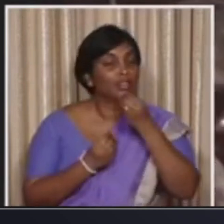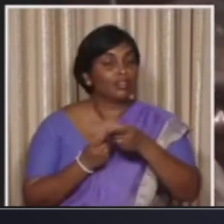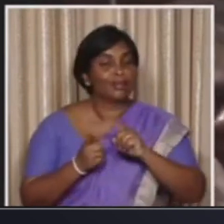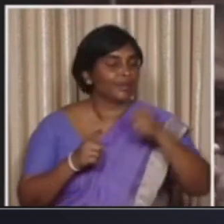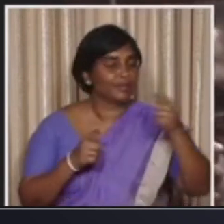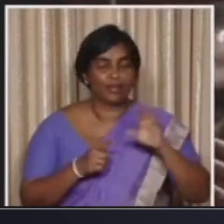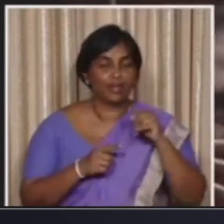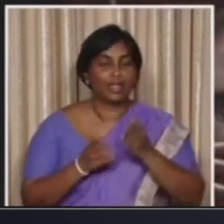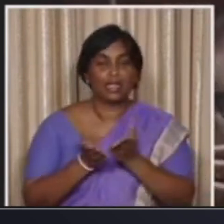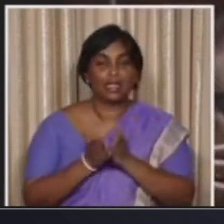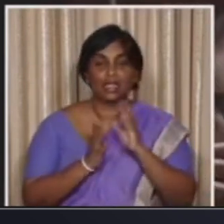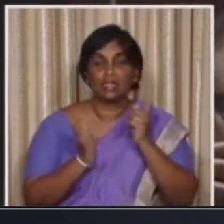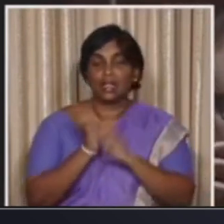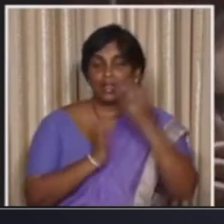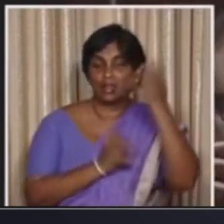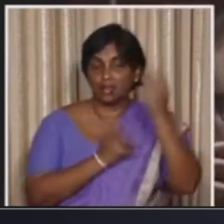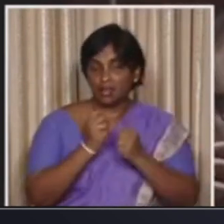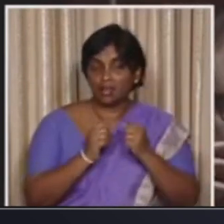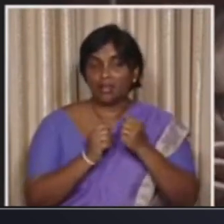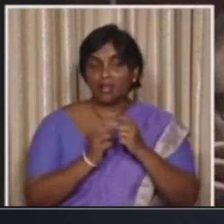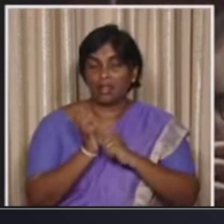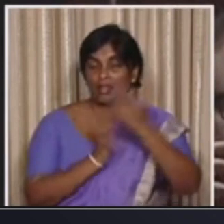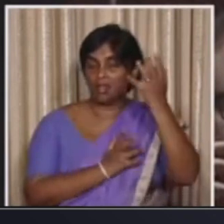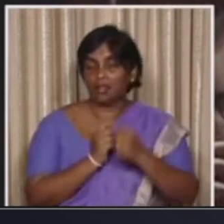නෙවෙයි. ඉන්දියානු ක්‍රෙඩිට් ලයින් එකෙන් ණයට අරගෙන